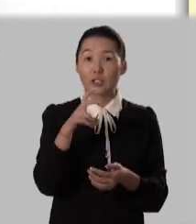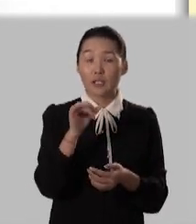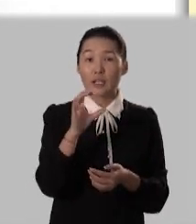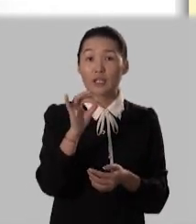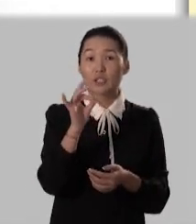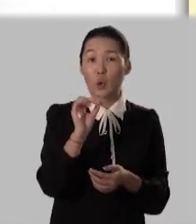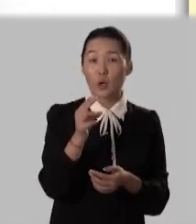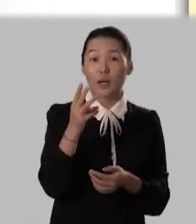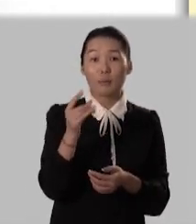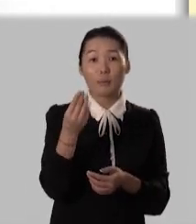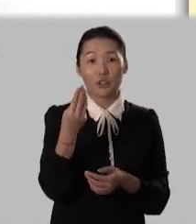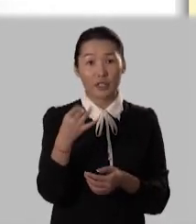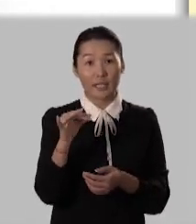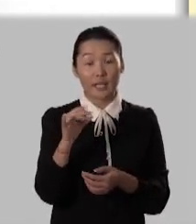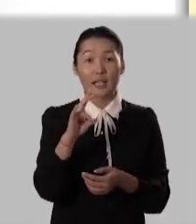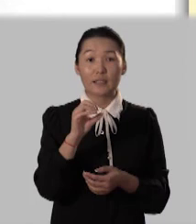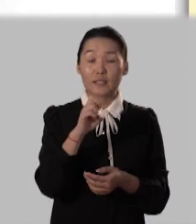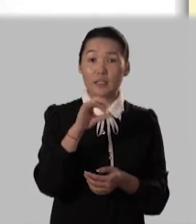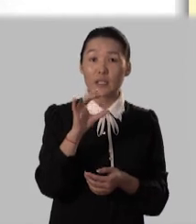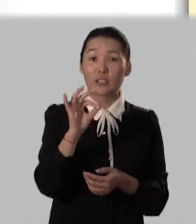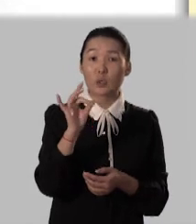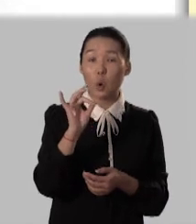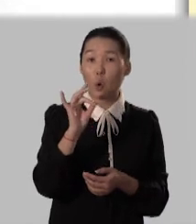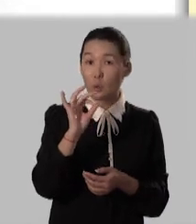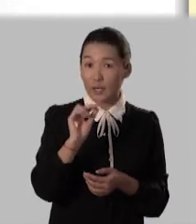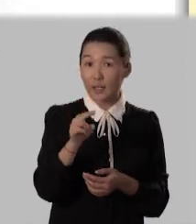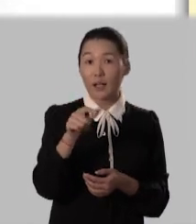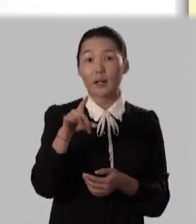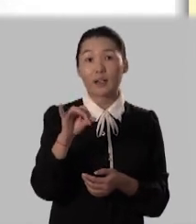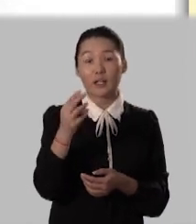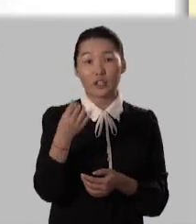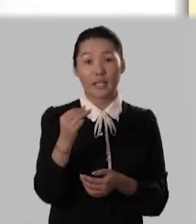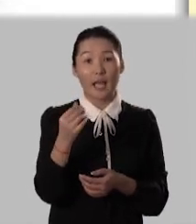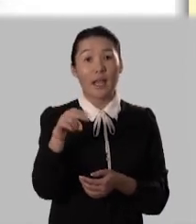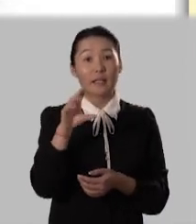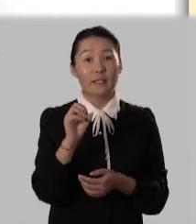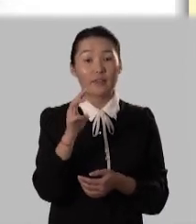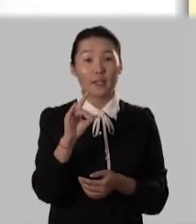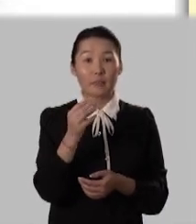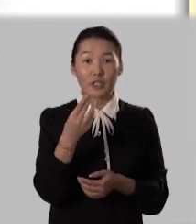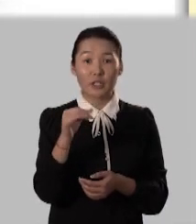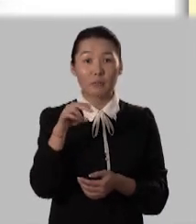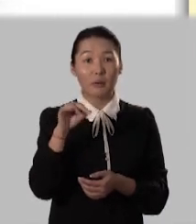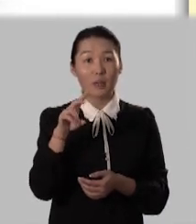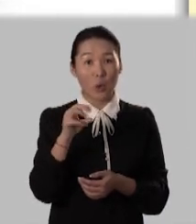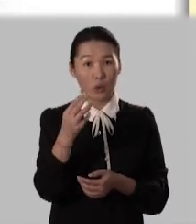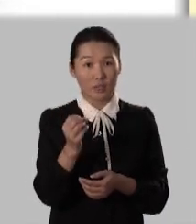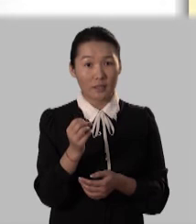несли сорок грошей две мыши поплоше несли патрик rochas